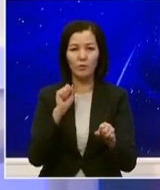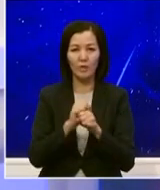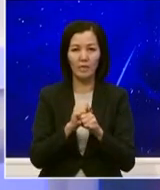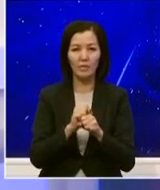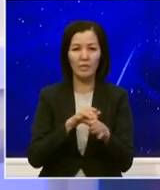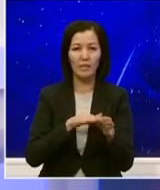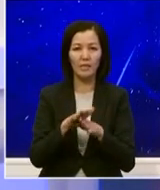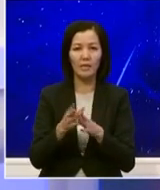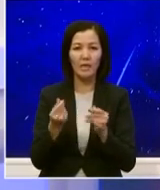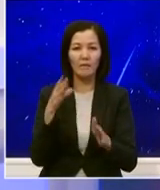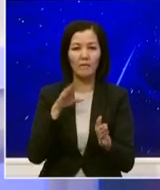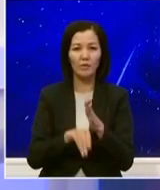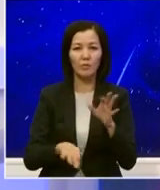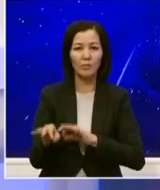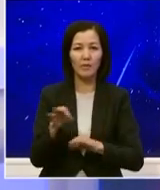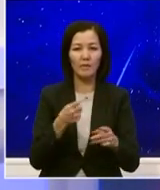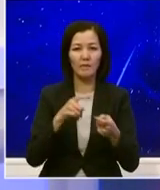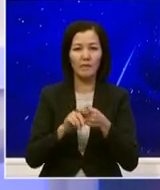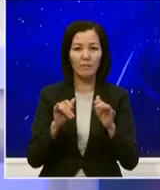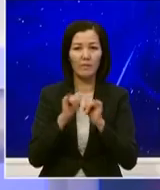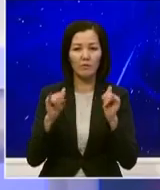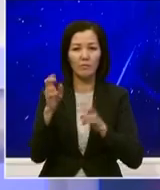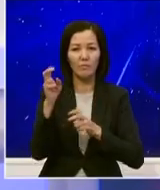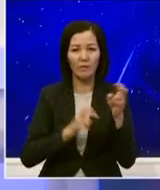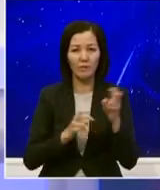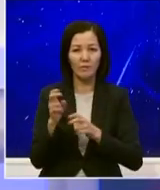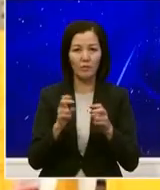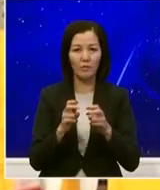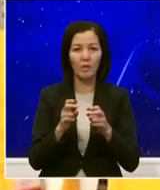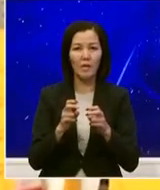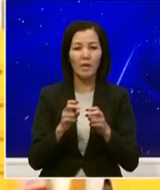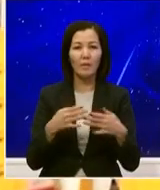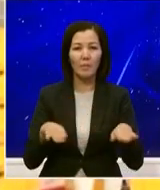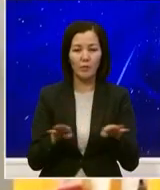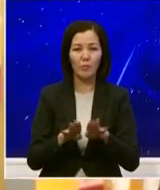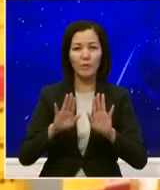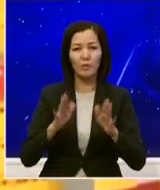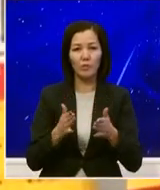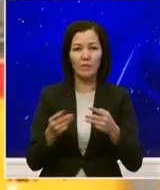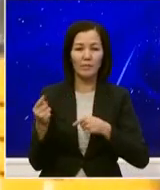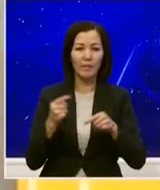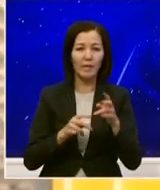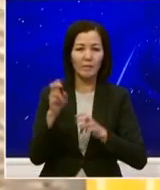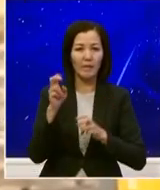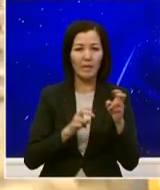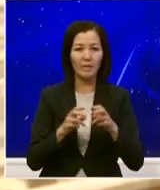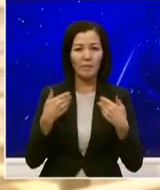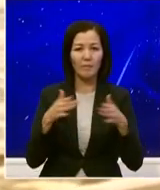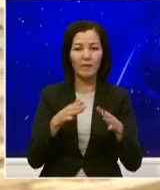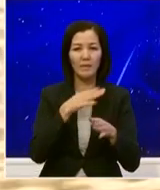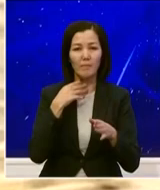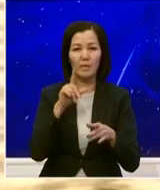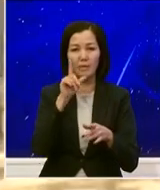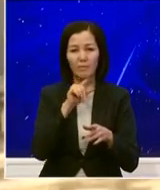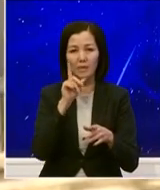отложить реализацию инвестиционных проектов, связанных с расширением производства. Подобной ситуации оказалось и предприятие по выпуску мяса